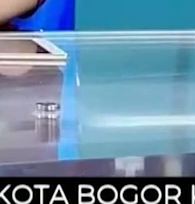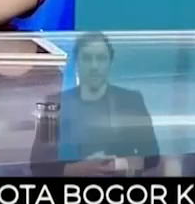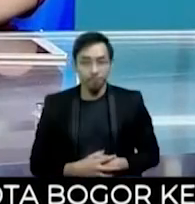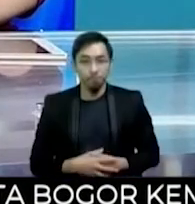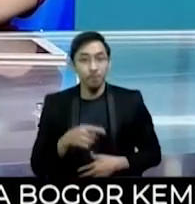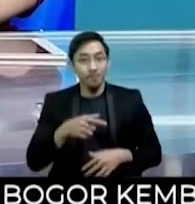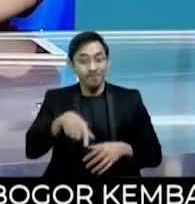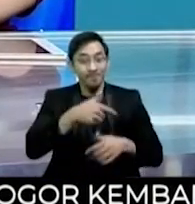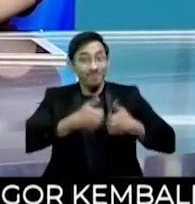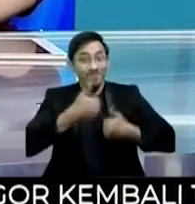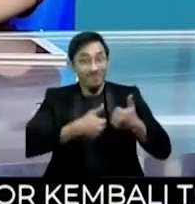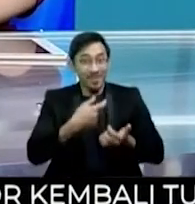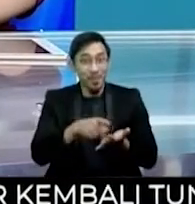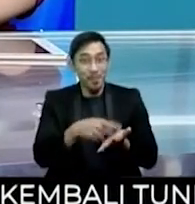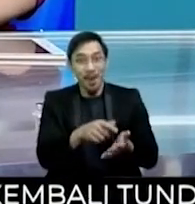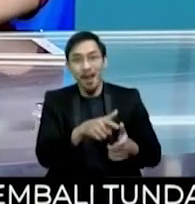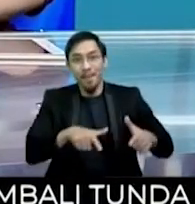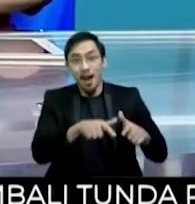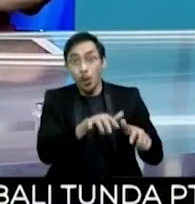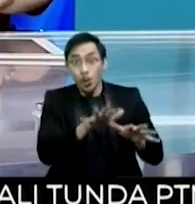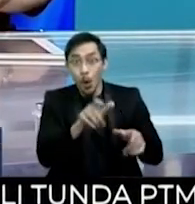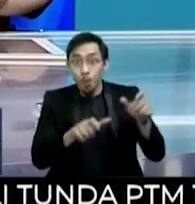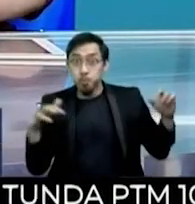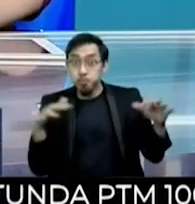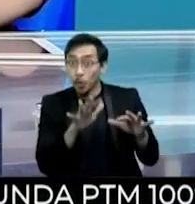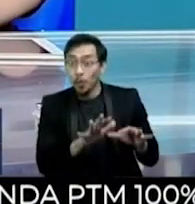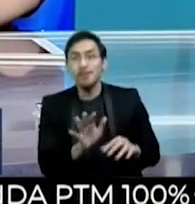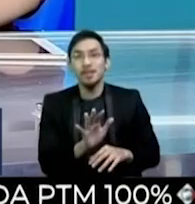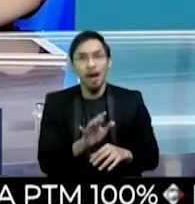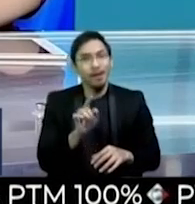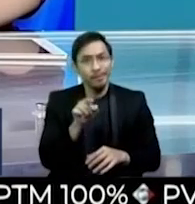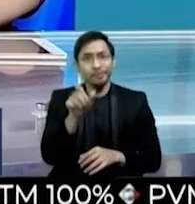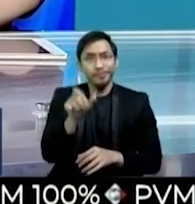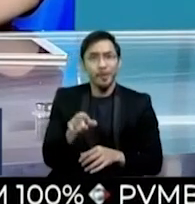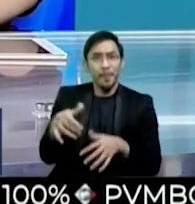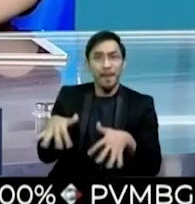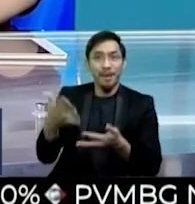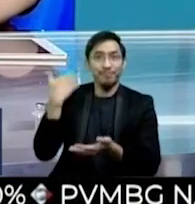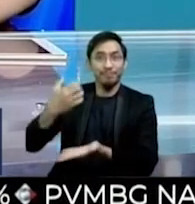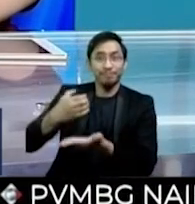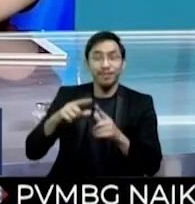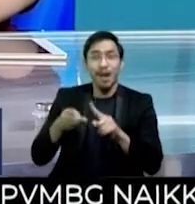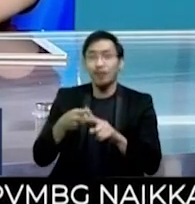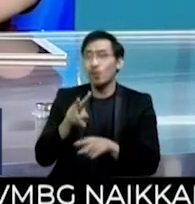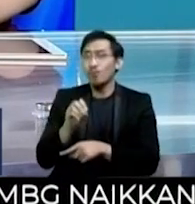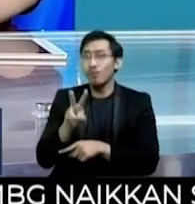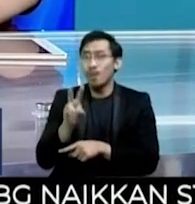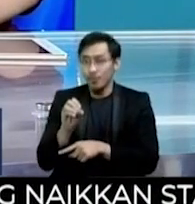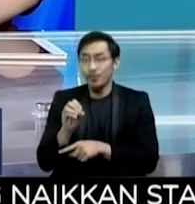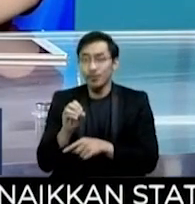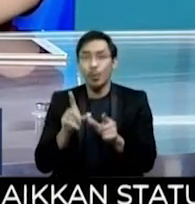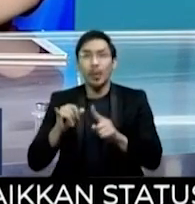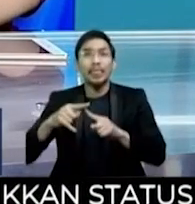Kembali di Seputar iNews ya, pemirsa, tak hanya menyita perhatian saat berlaga di arena, salah satu bintang Piala AFF 2020, Witan